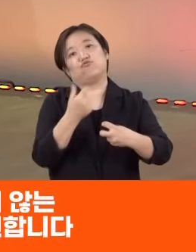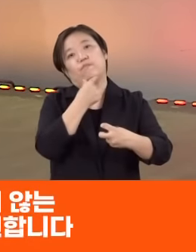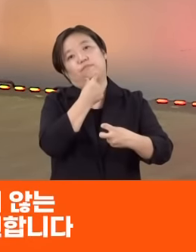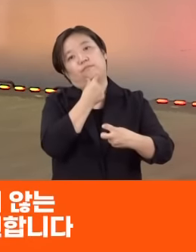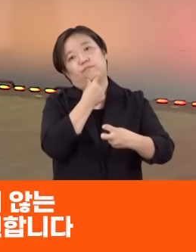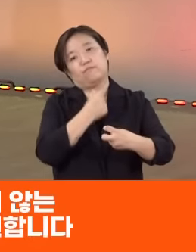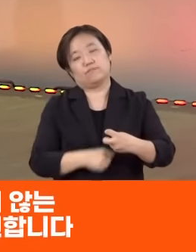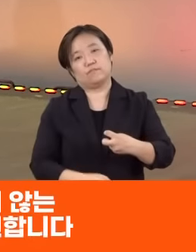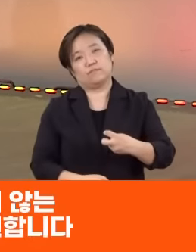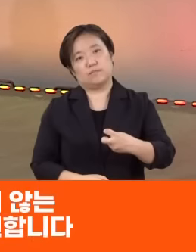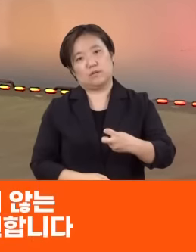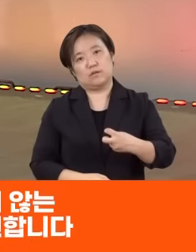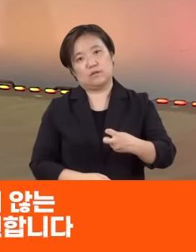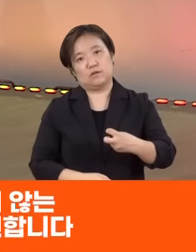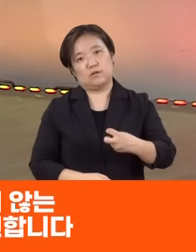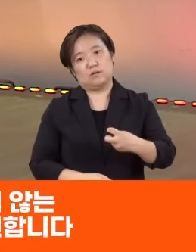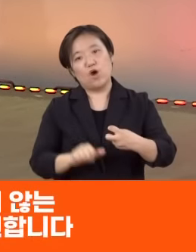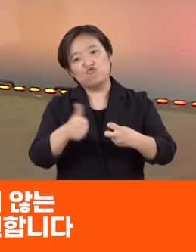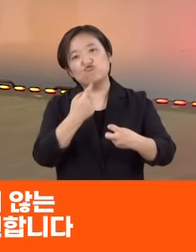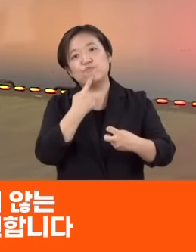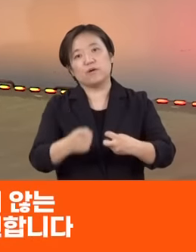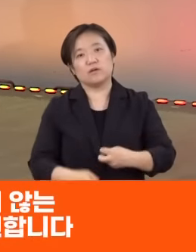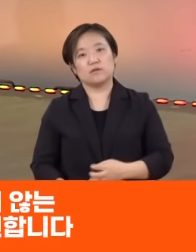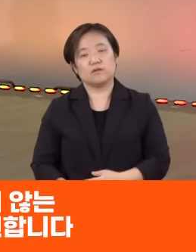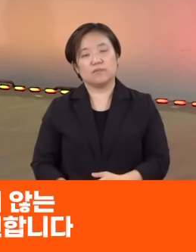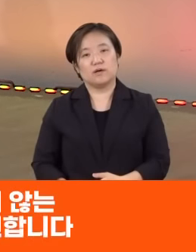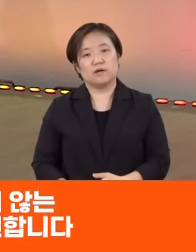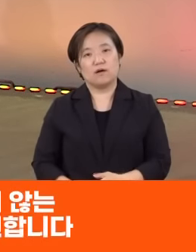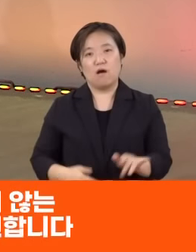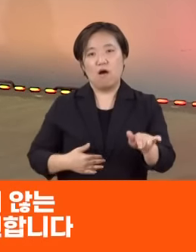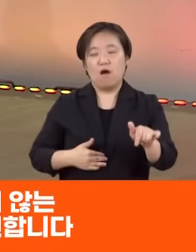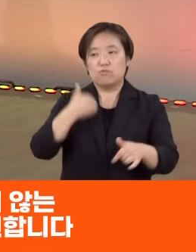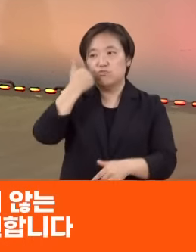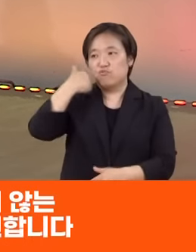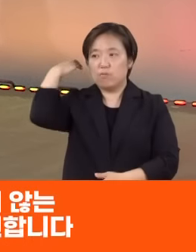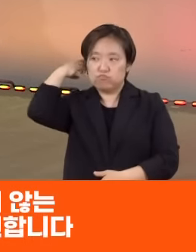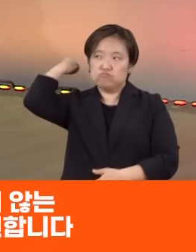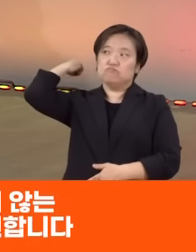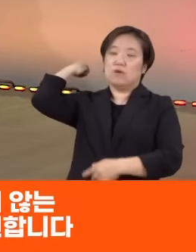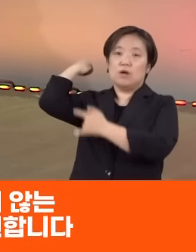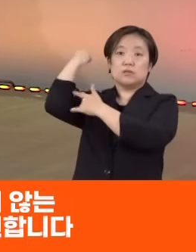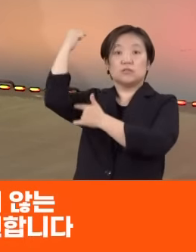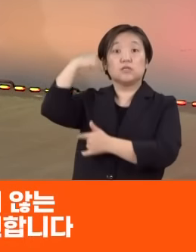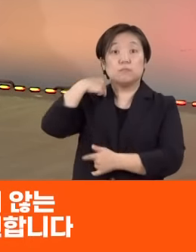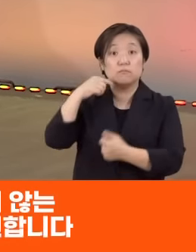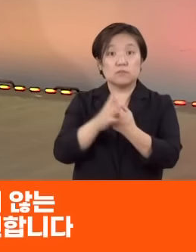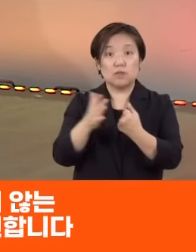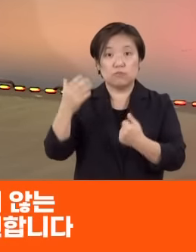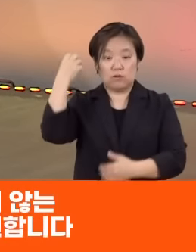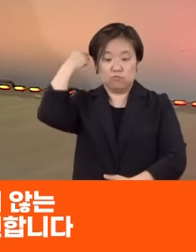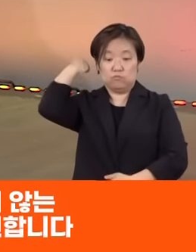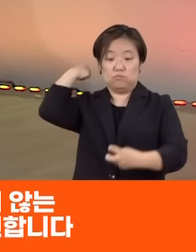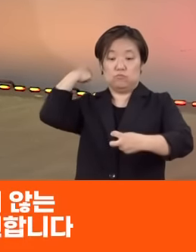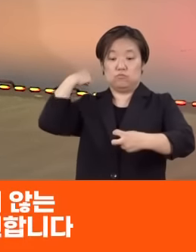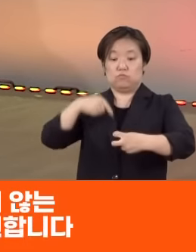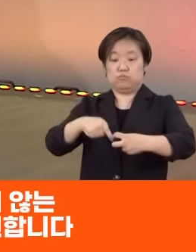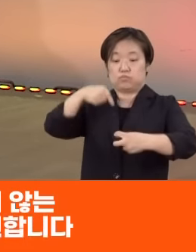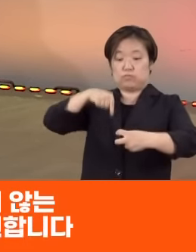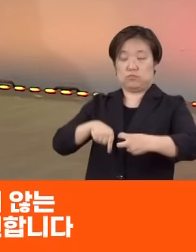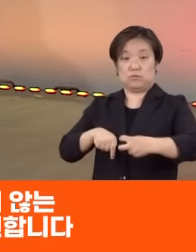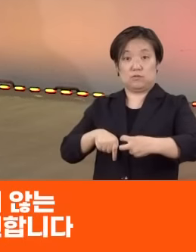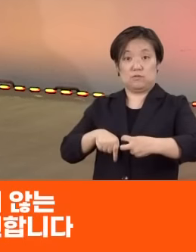가방을 확 당겨 가지고 몸이 뒤로 빠져나가서 그렇게 버스가 자기 앞을 싹 이렇게